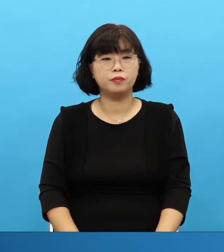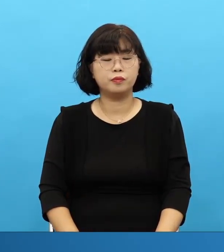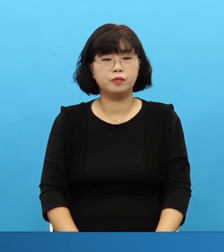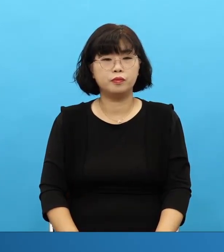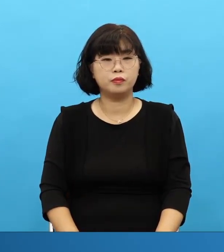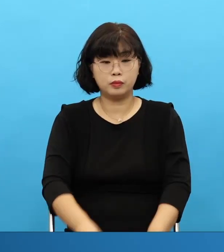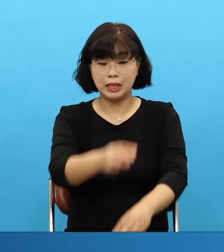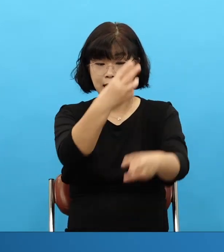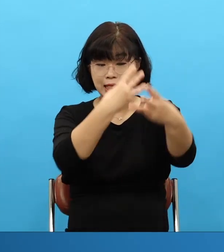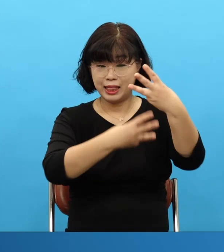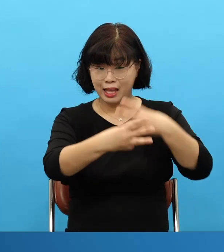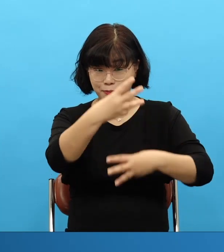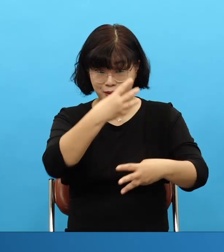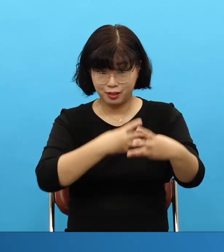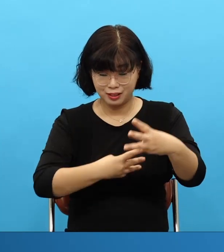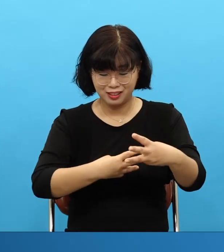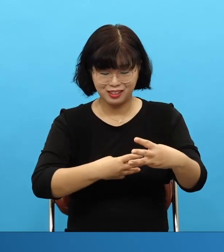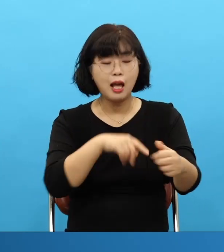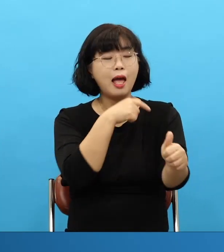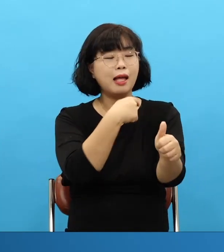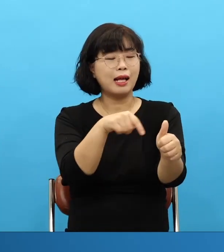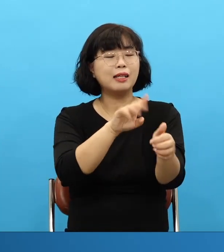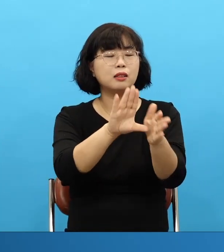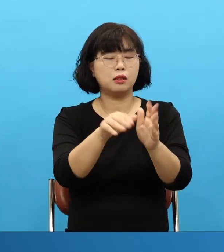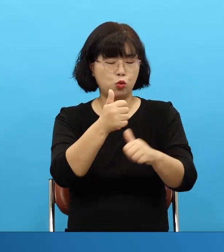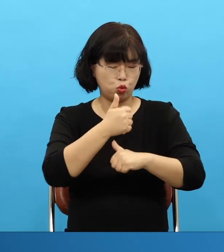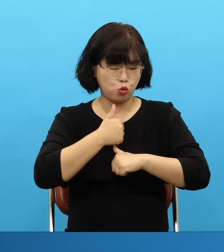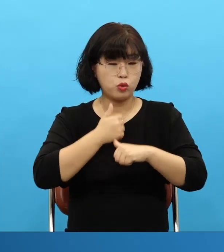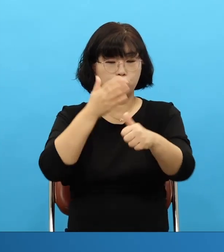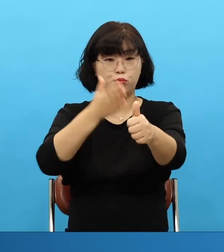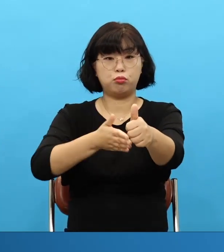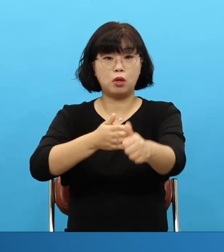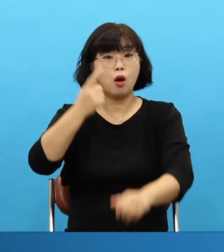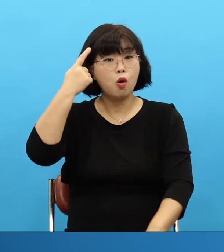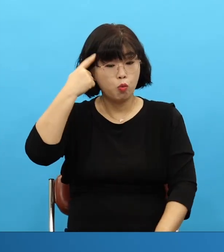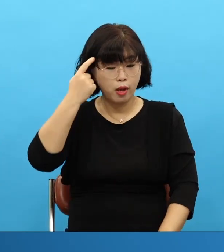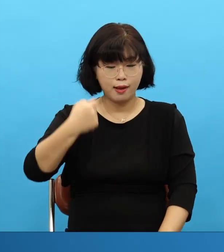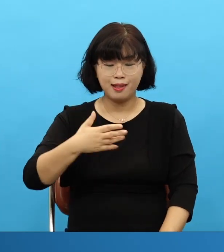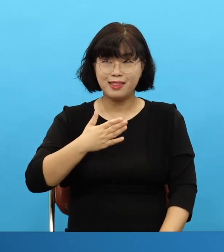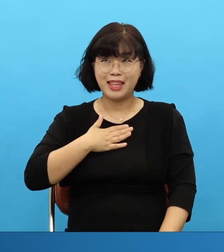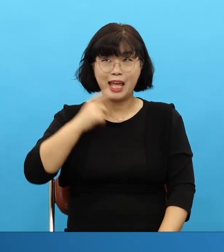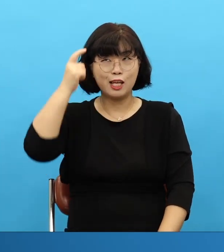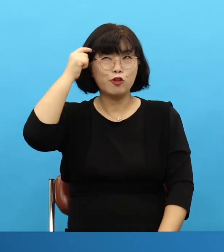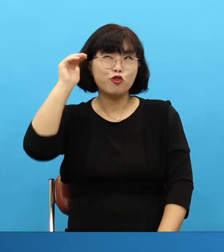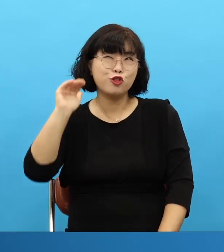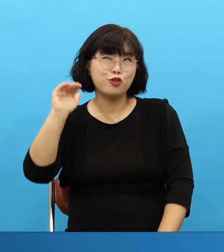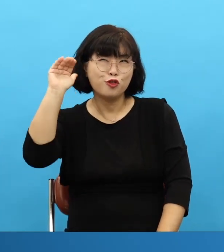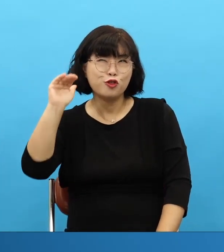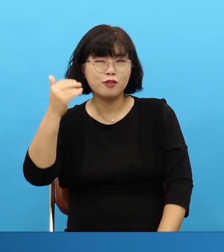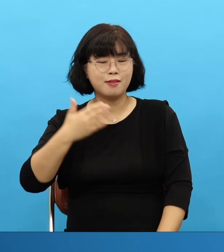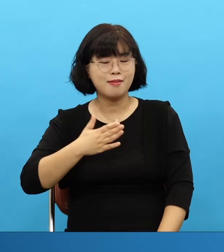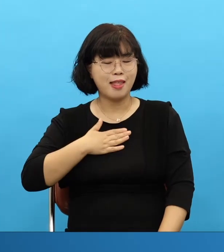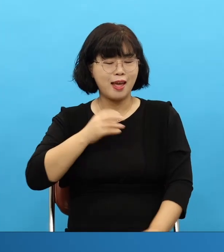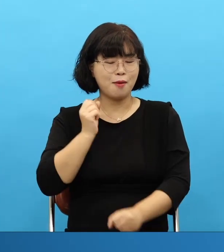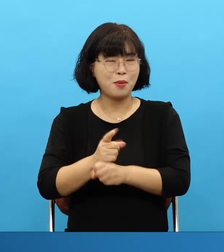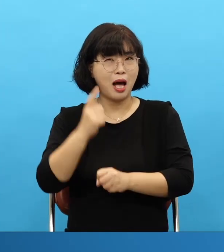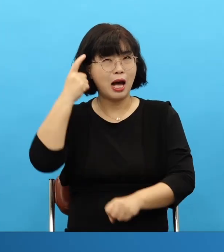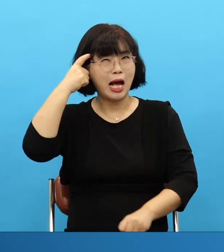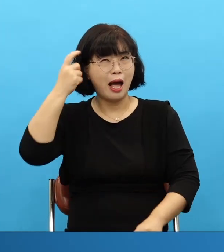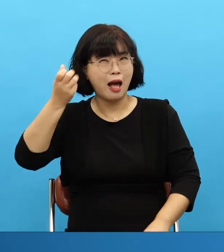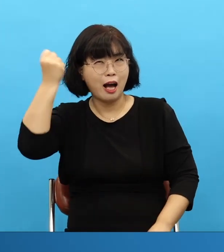내 수준으로 가르치면 안 되는 겁니다. So even when you teach remnants, you must be aware of this. You must be wary of this. You cannot teach them at your own